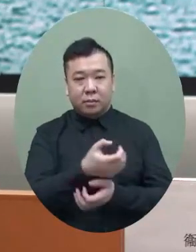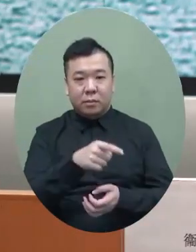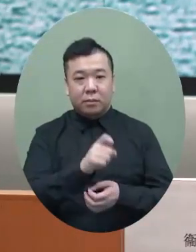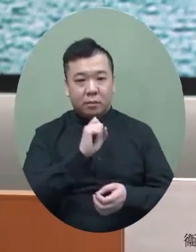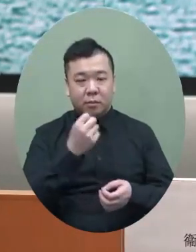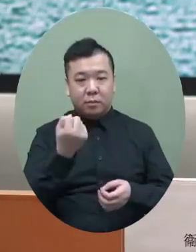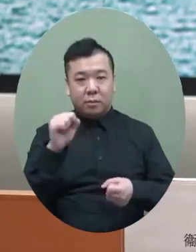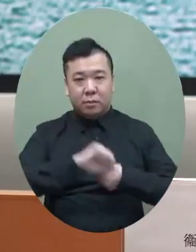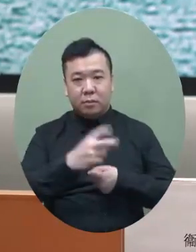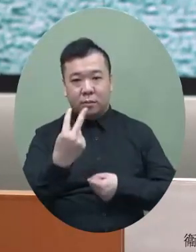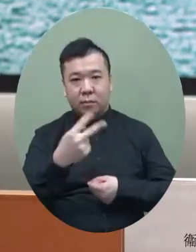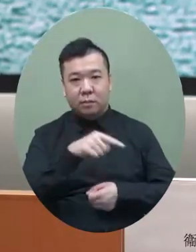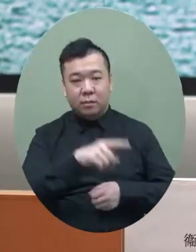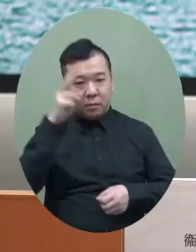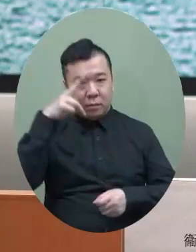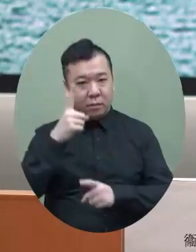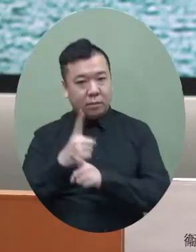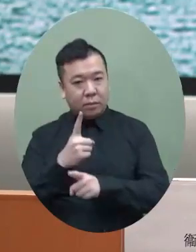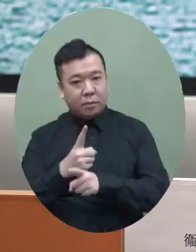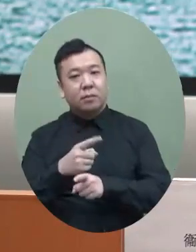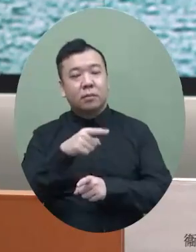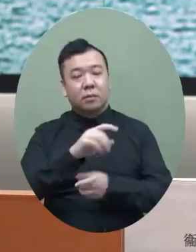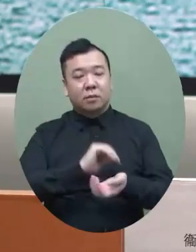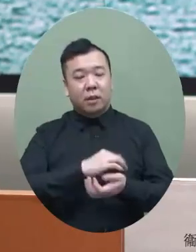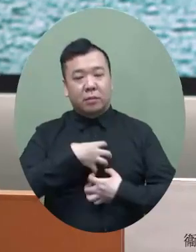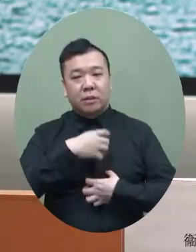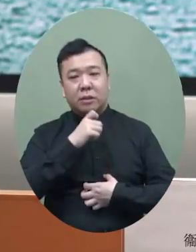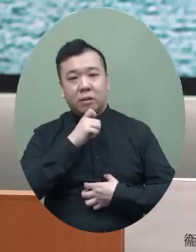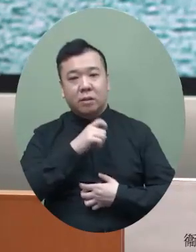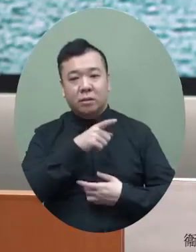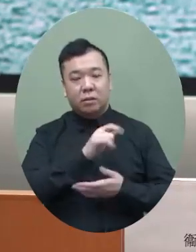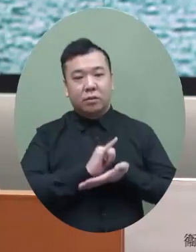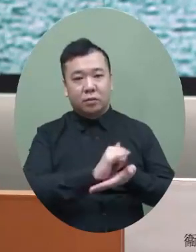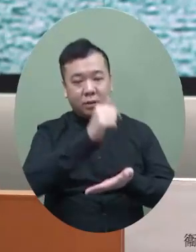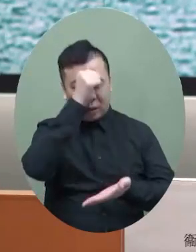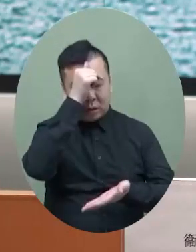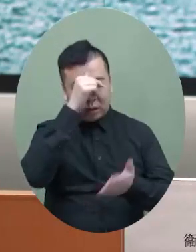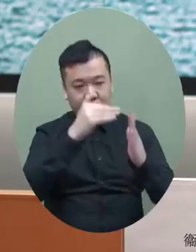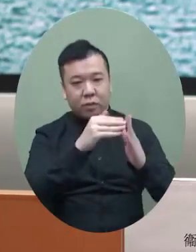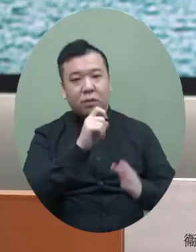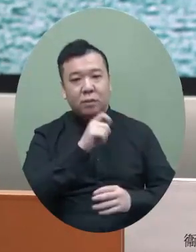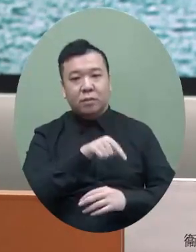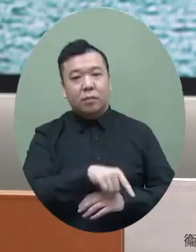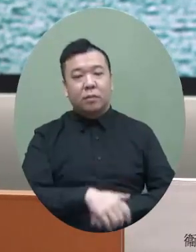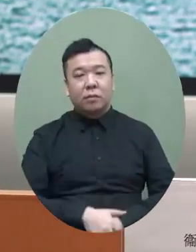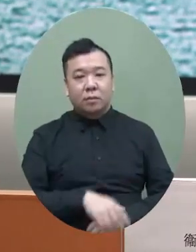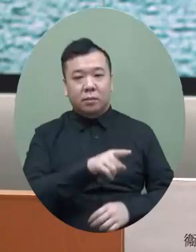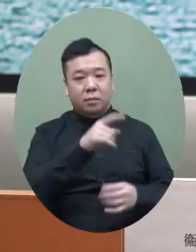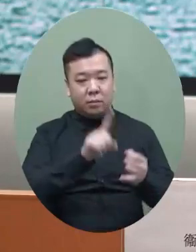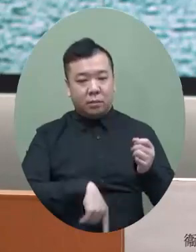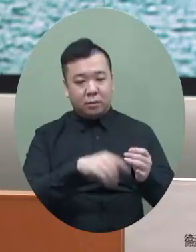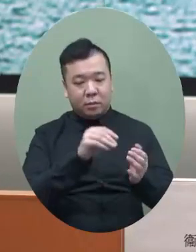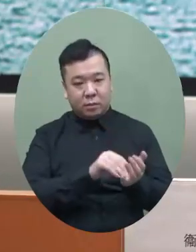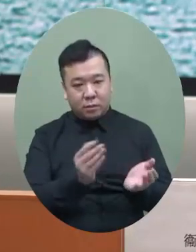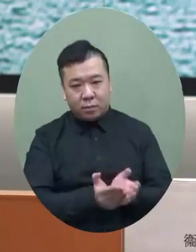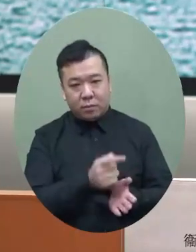兩位人士，因為佢係咁嘅接觸者同埋有病徵咧，就送咗入醫院嘅。咁就其後確診嘅，咁